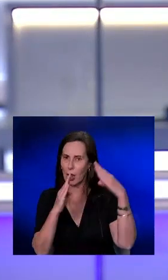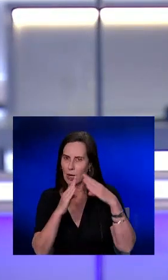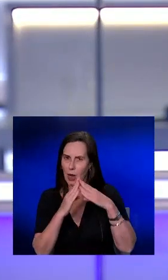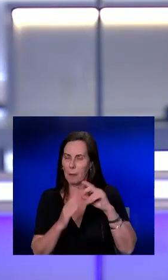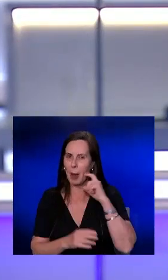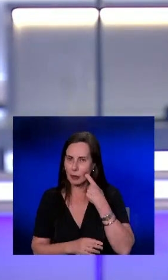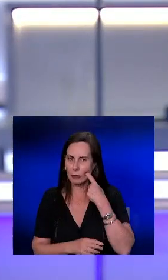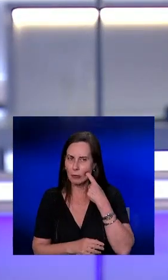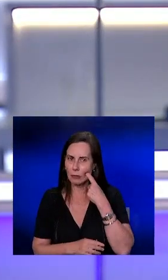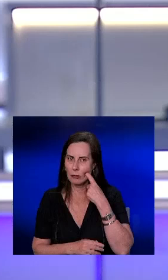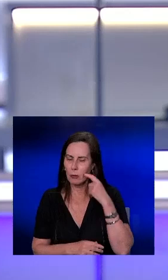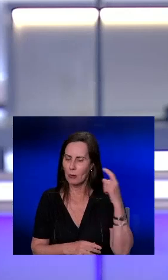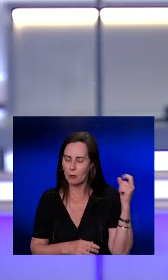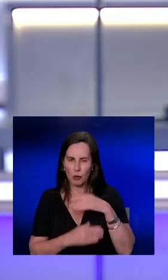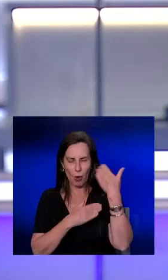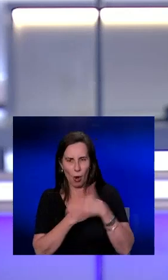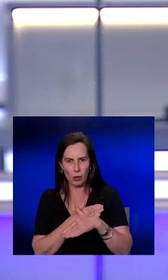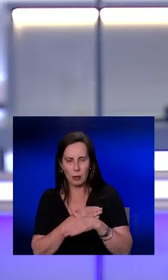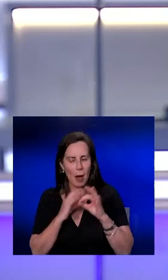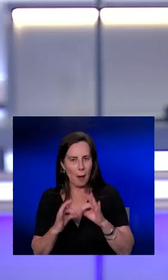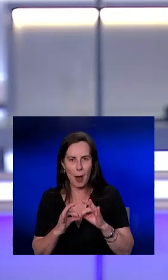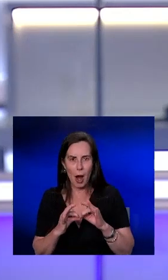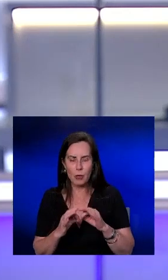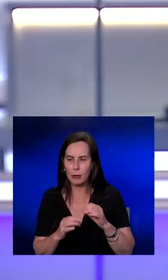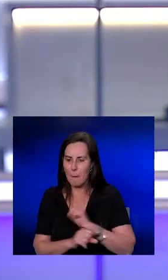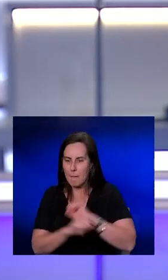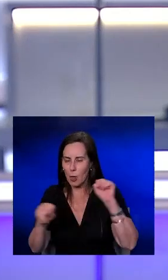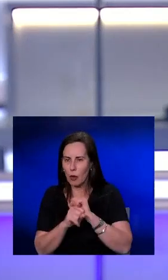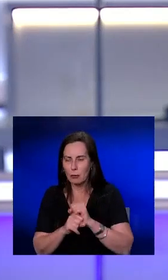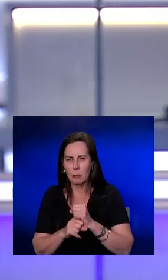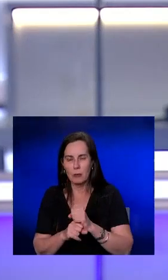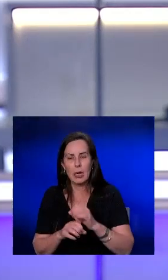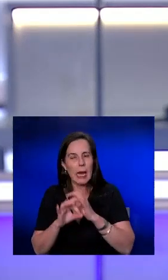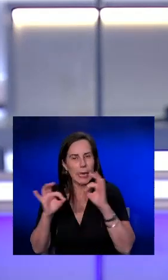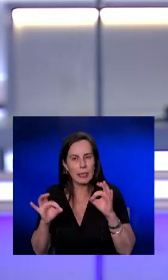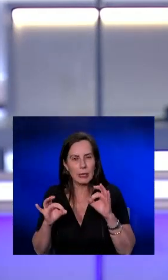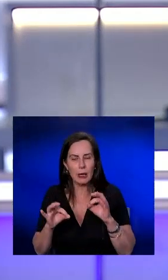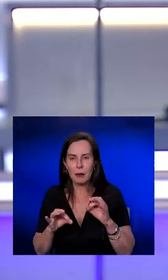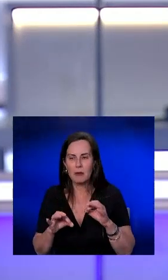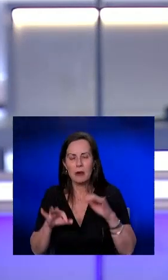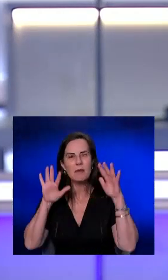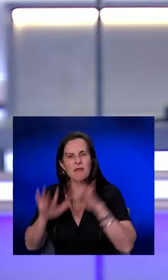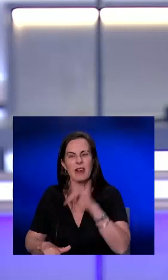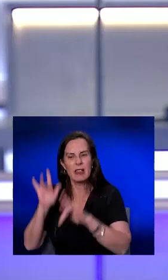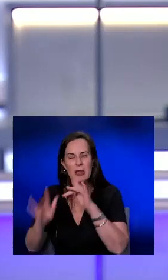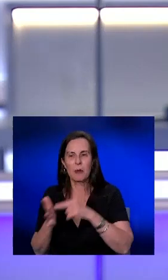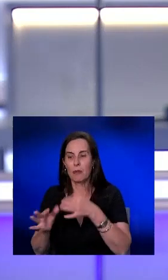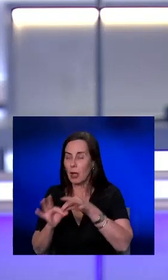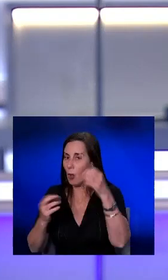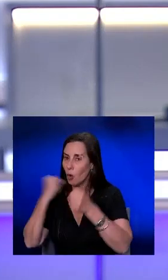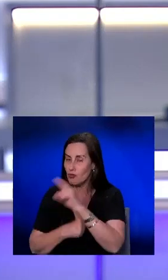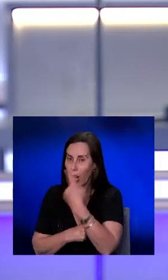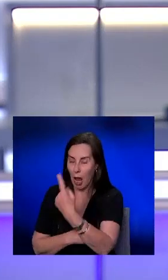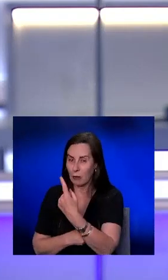גן מצאו עצמם בשבועות האחרונים בשיאו של גל הפיגועים תחת מתקפה. זה התחיל בפשעי שנאה נגדם, כמו הצתת רכב של אחד